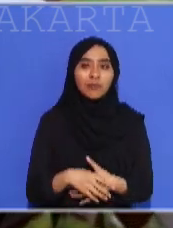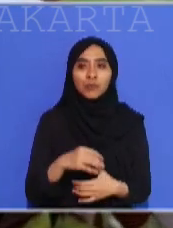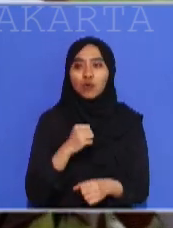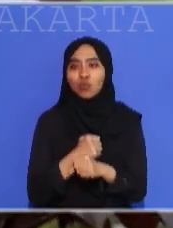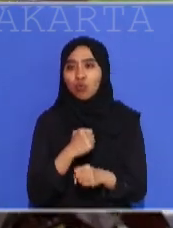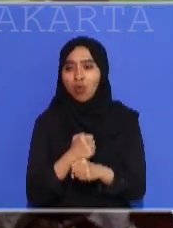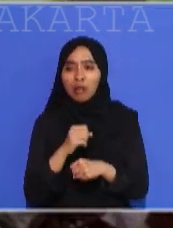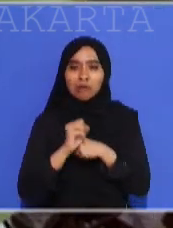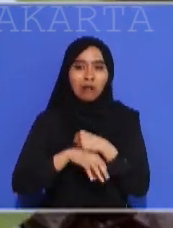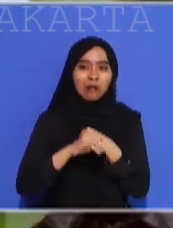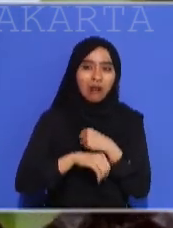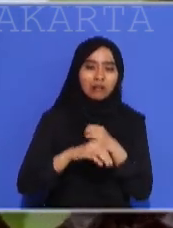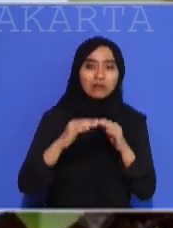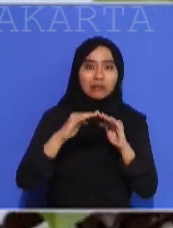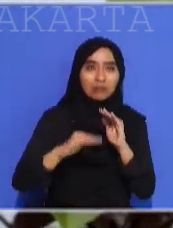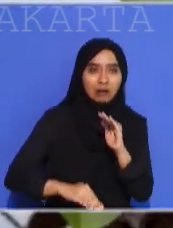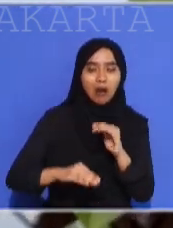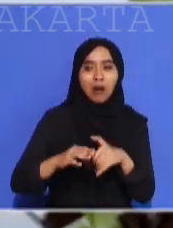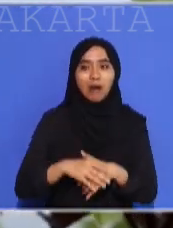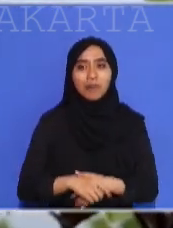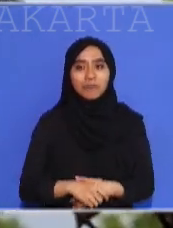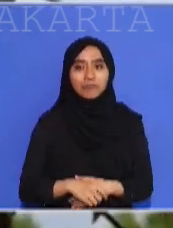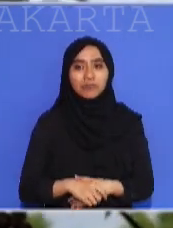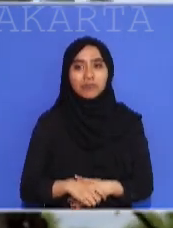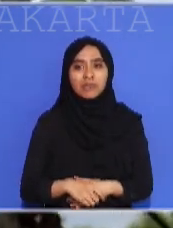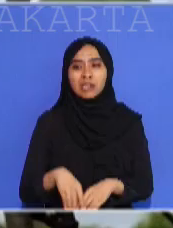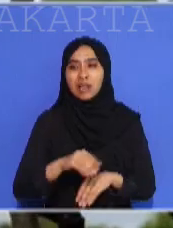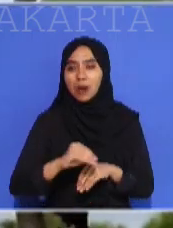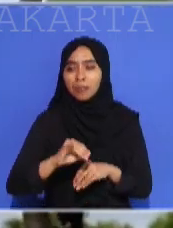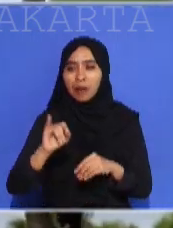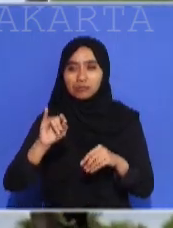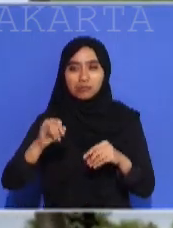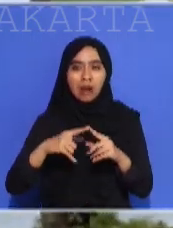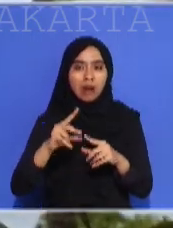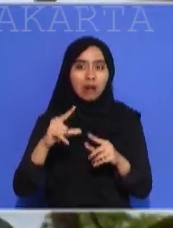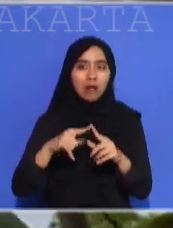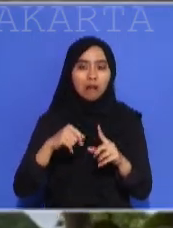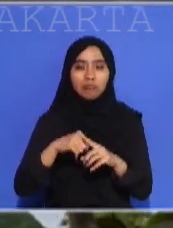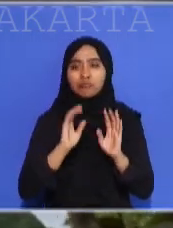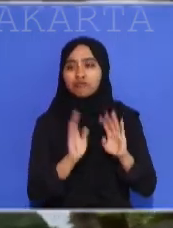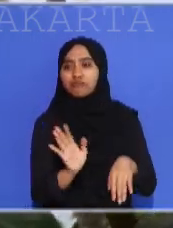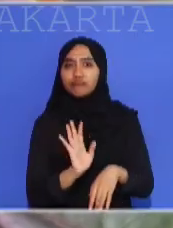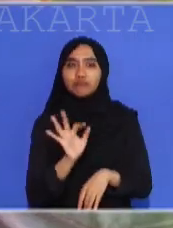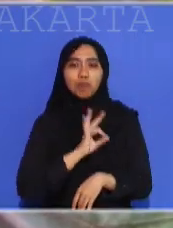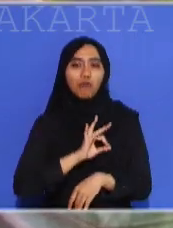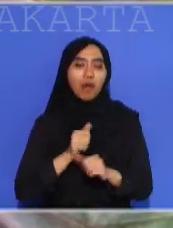temtunipun Eman sanget menawi taneman jarak mekaten dipun kendelaken tanp dipun mupangataken